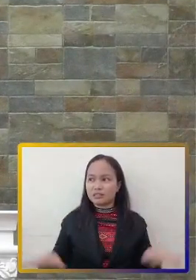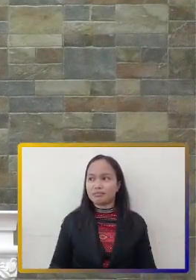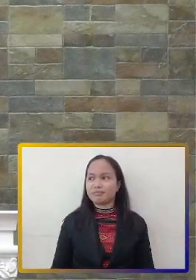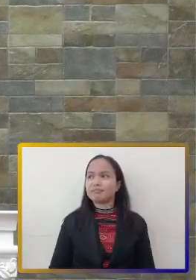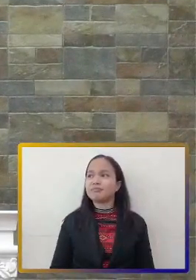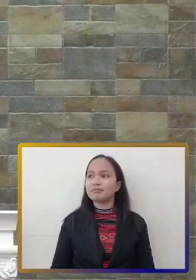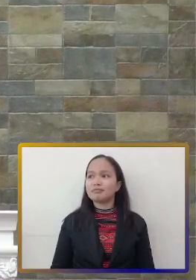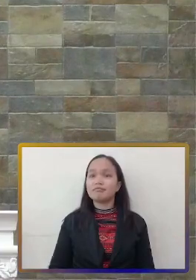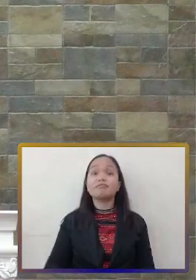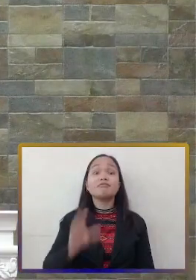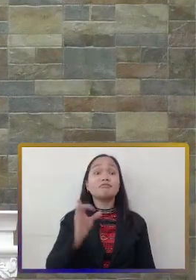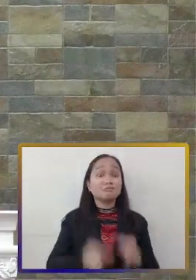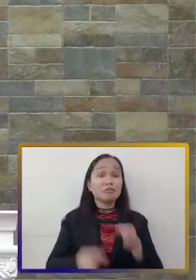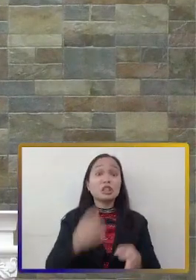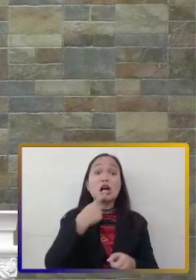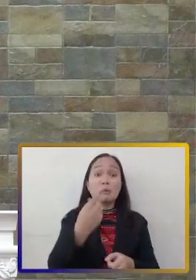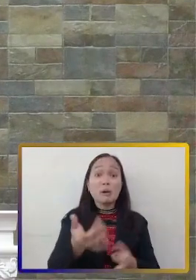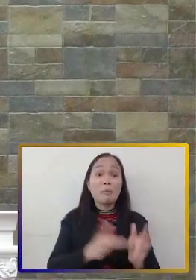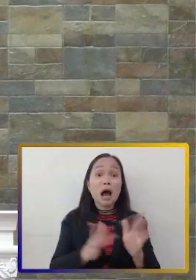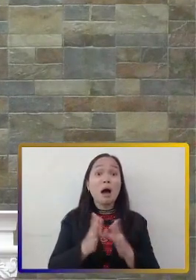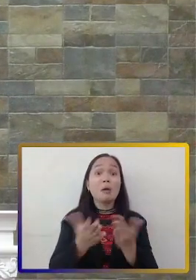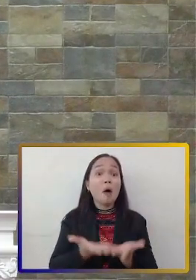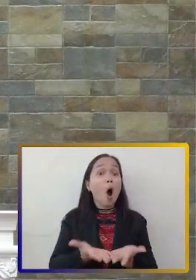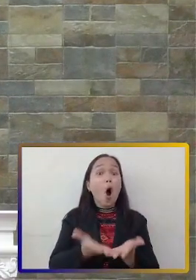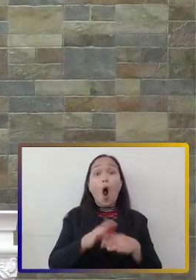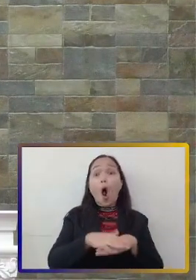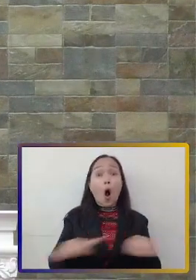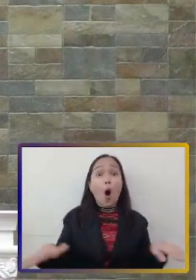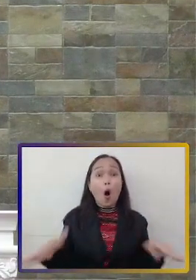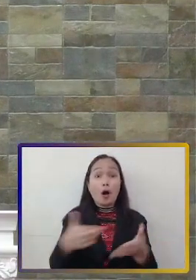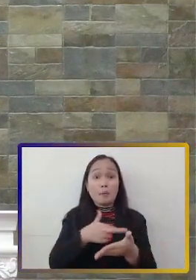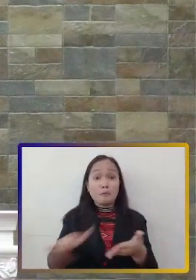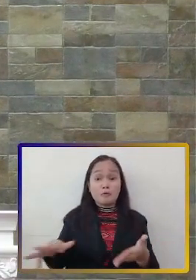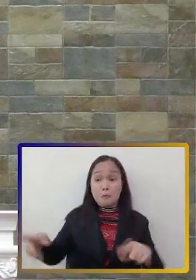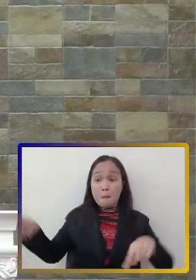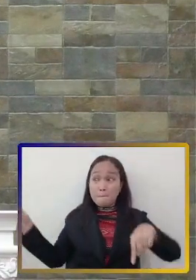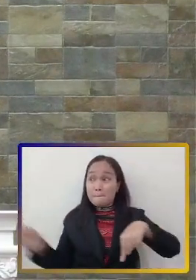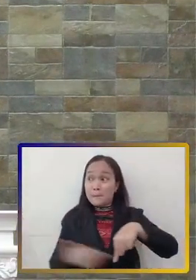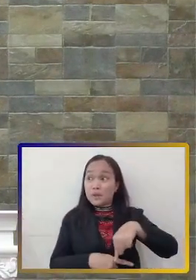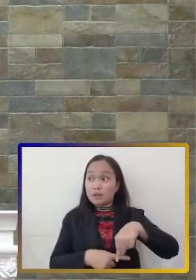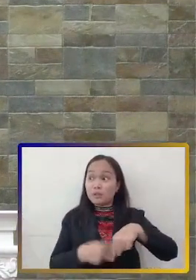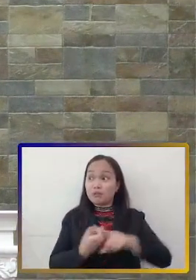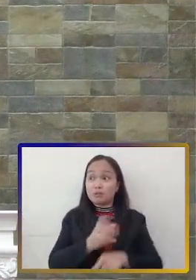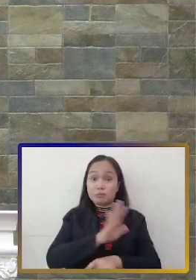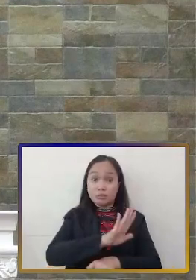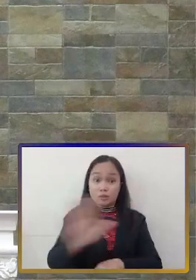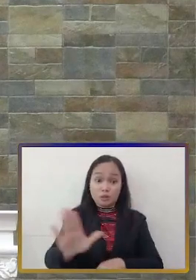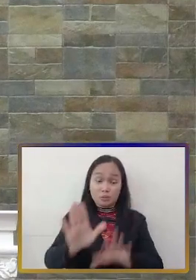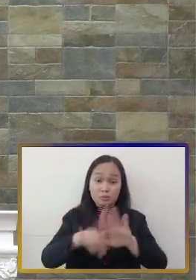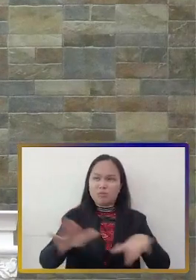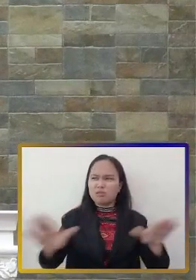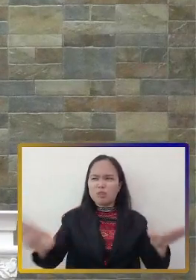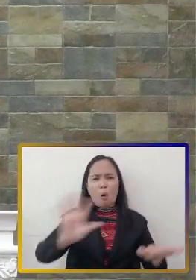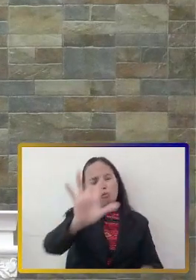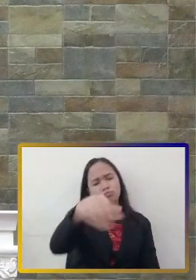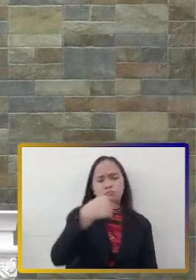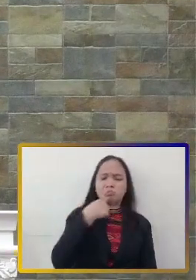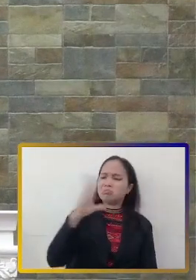Kapag sinabi ng Biblia, huwag mong ihiwalay ang pamalo sa iyong anak at sasabihin mo, ay hindi po pwede